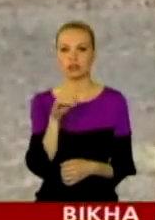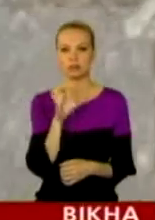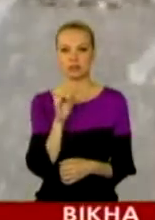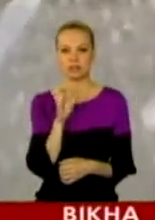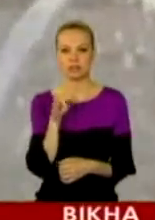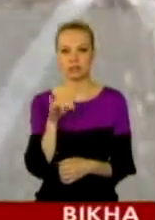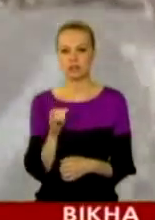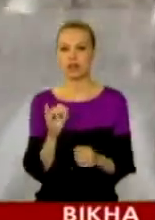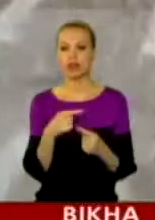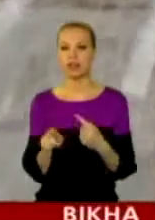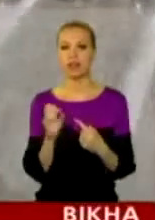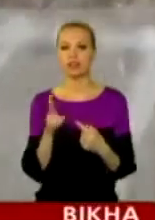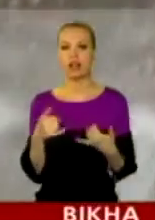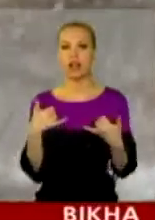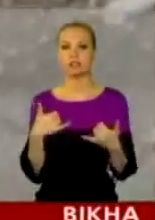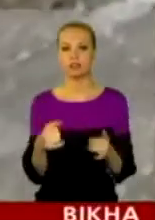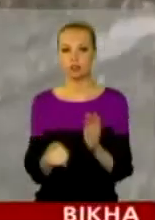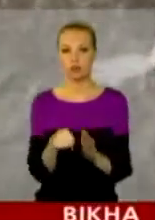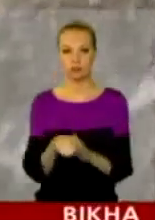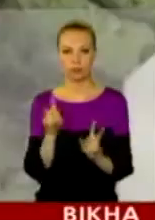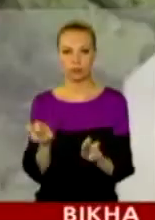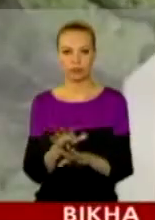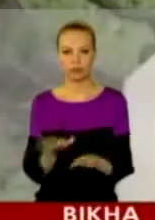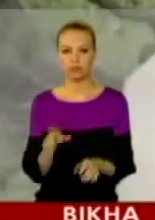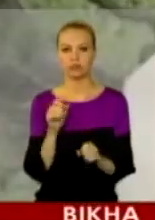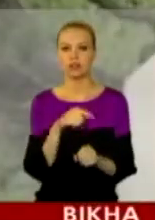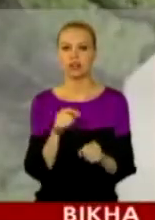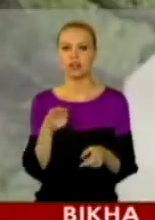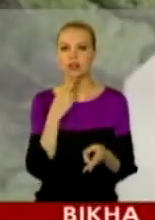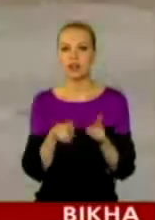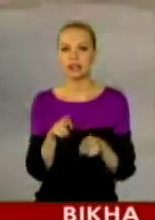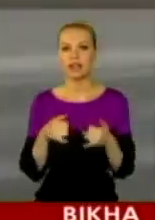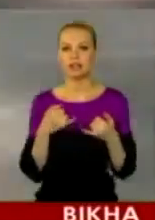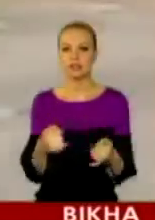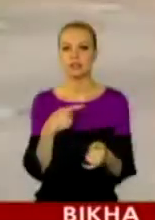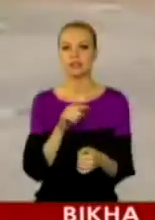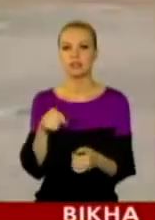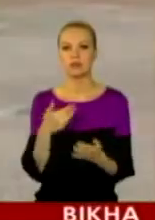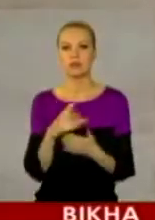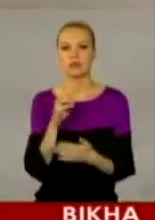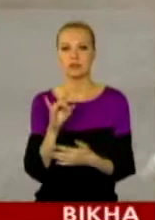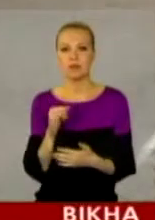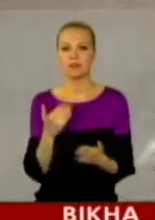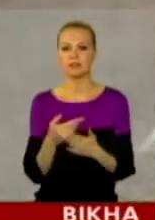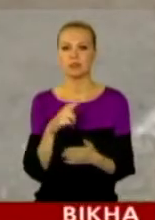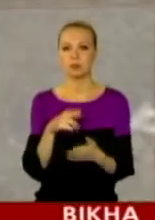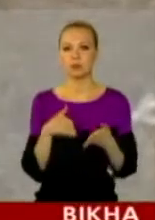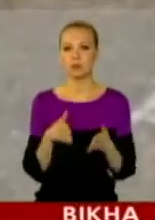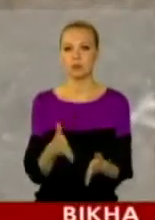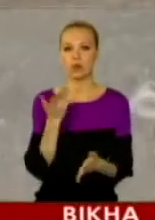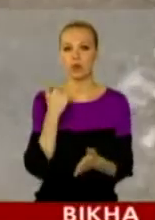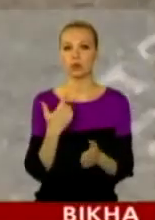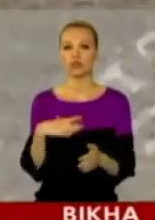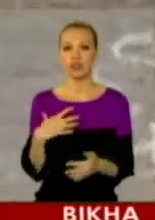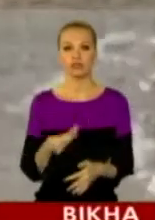Місісіпі. Інакше, ніж асфальтовим Робін Гудом, не називають. Залатати ями він вимагав і від мерії, і від департаменту доріг. Коли чекати